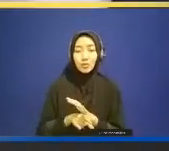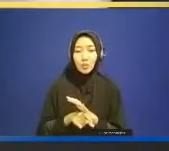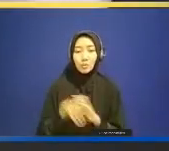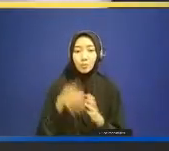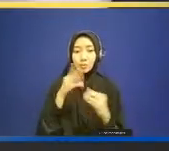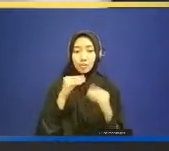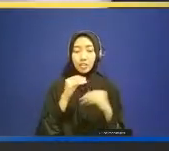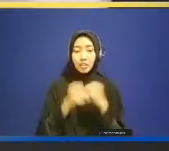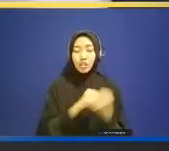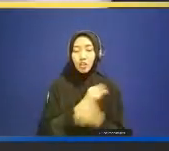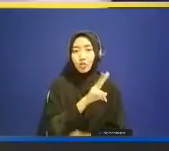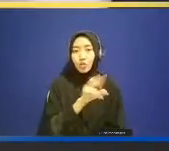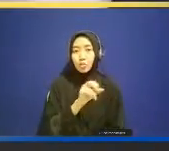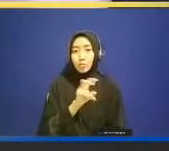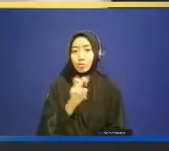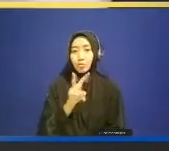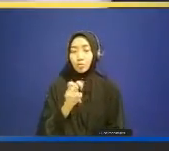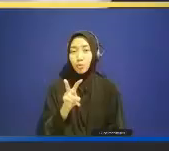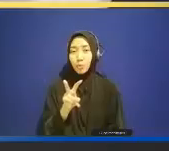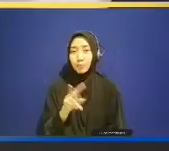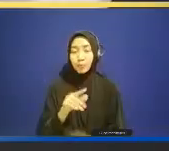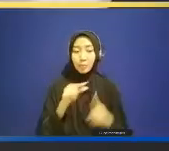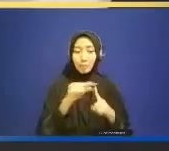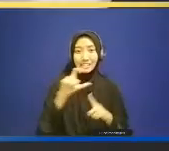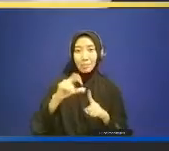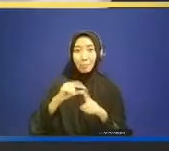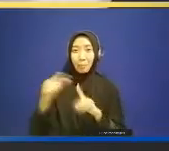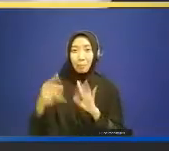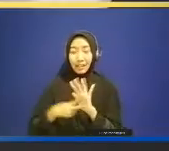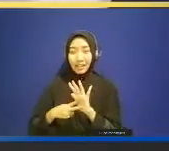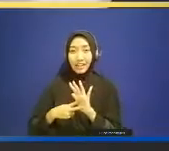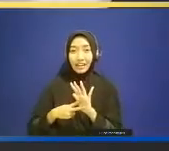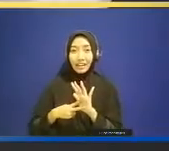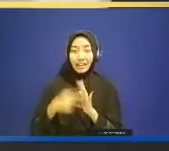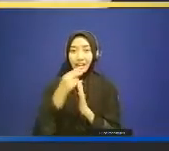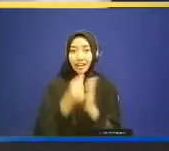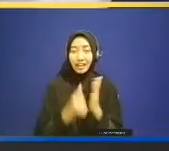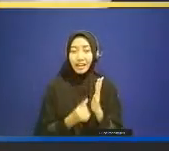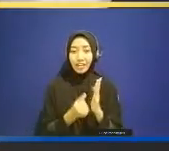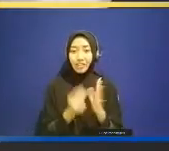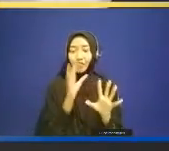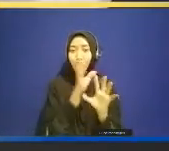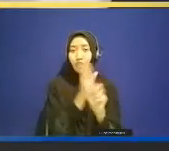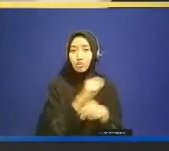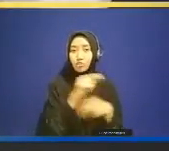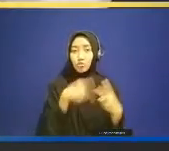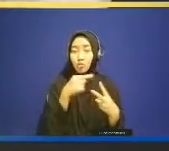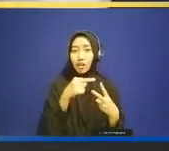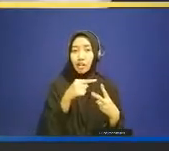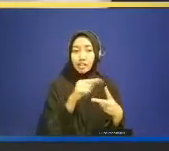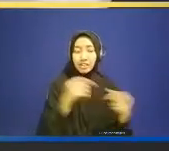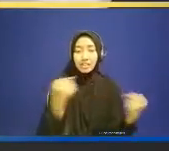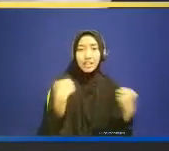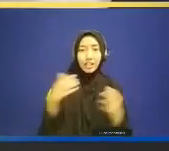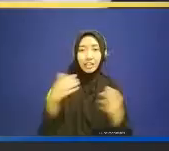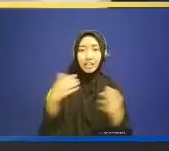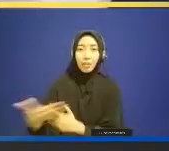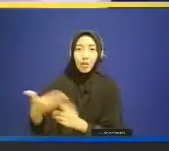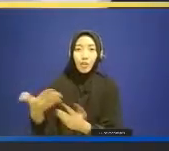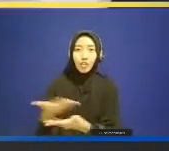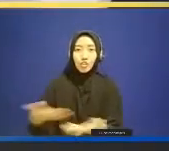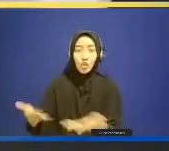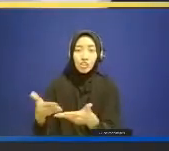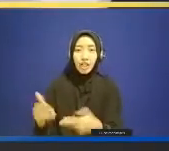bicara Tahun 2022 Kejadian ini kita menganggarkan untuk dua fokus yaitu kesehatan dan perlindungan sosial